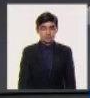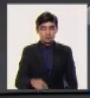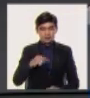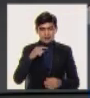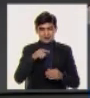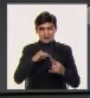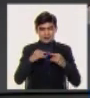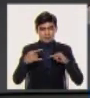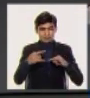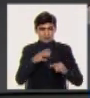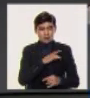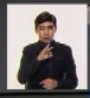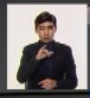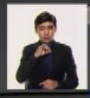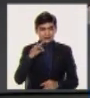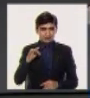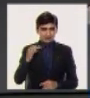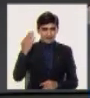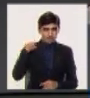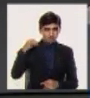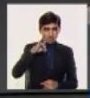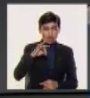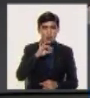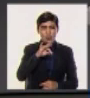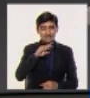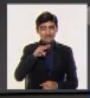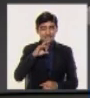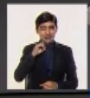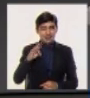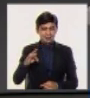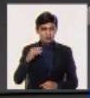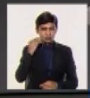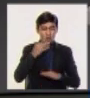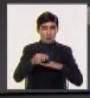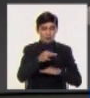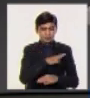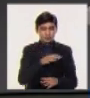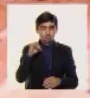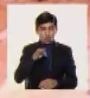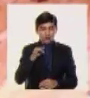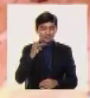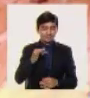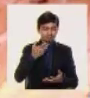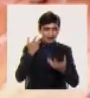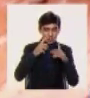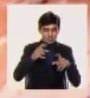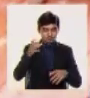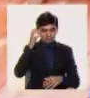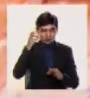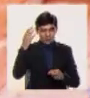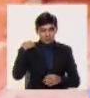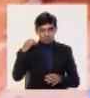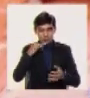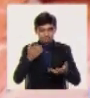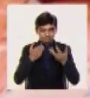Облицовка кирпичом руин древнего городища Аутрар в Туркестанской области возмутила историков и археологов. Реконструкцию